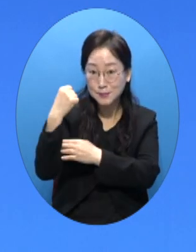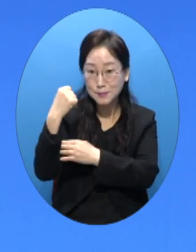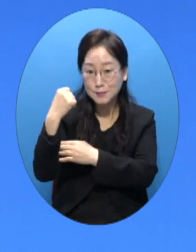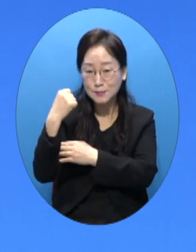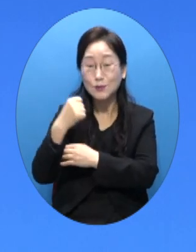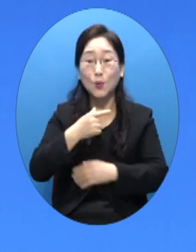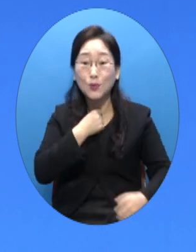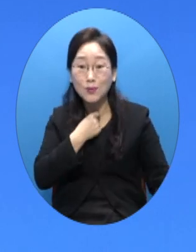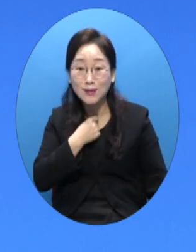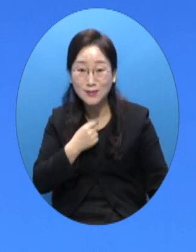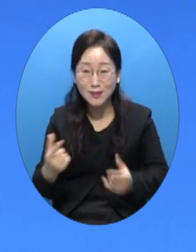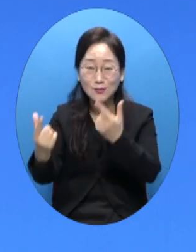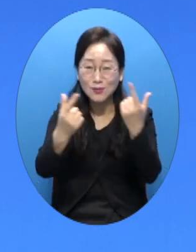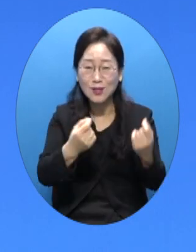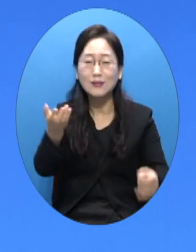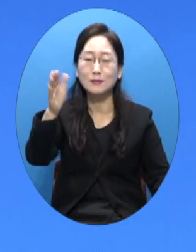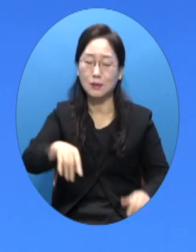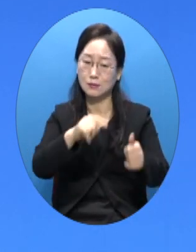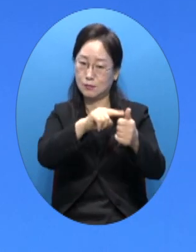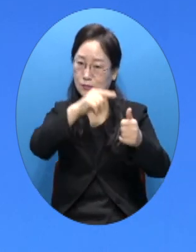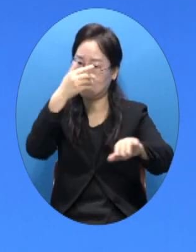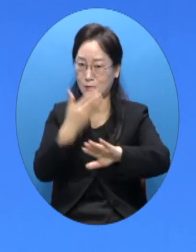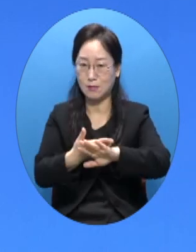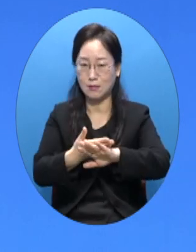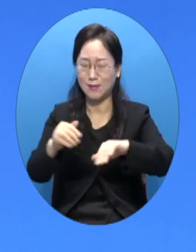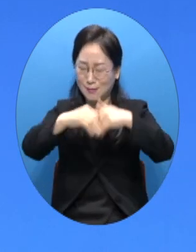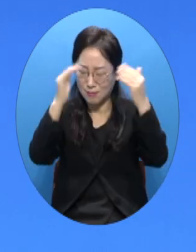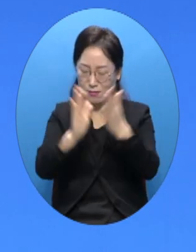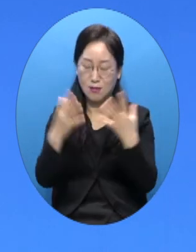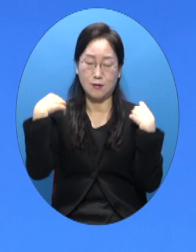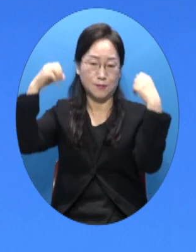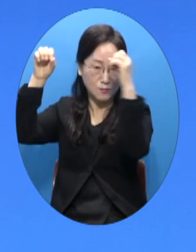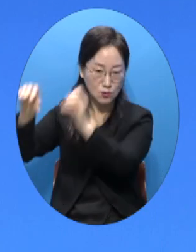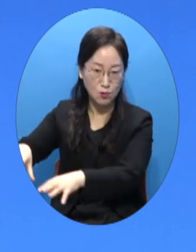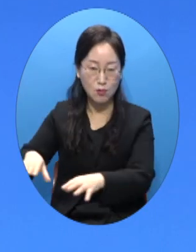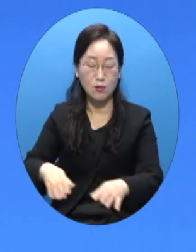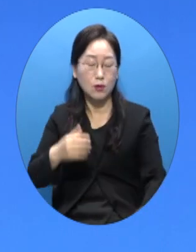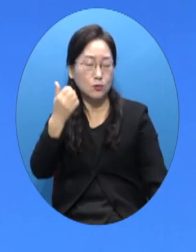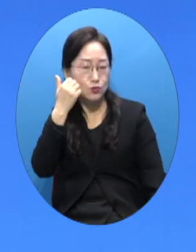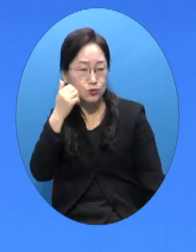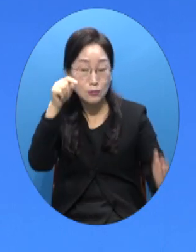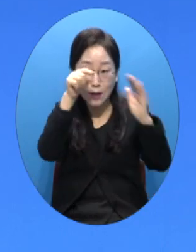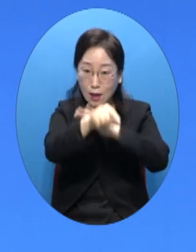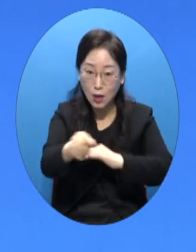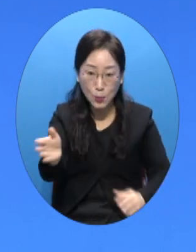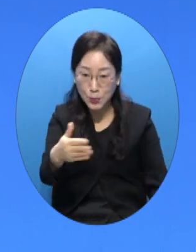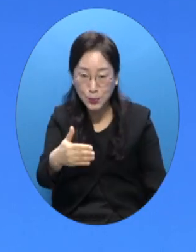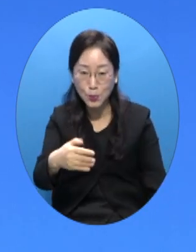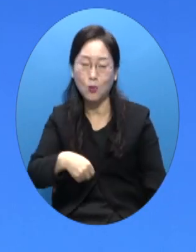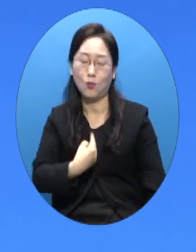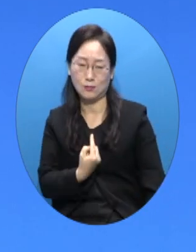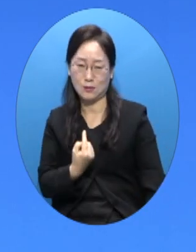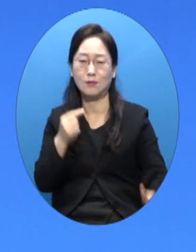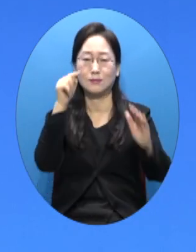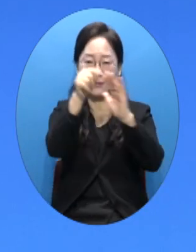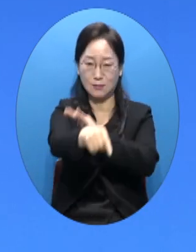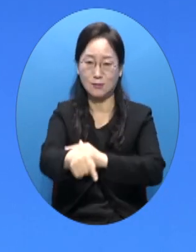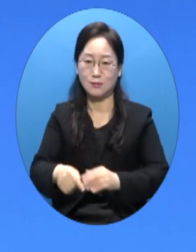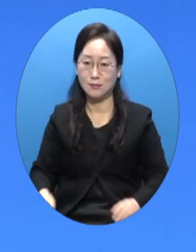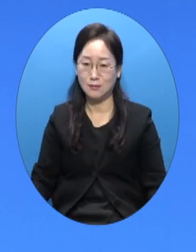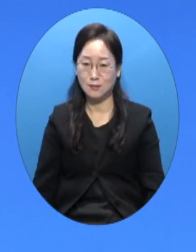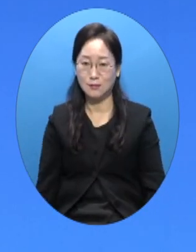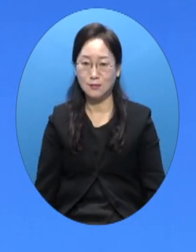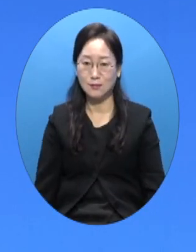원하지만 그런 거꾸로 그걸 다 내려놓고 아무도 가지 않는 광야의 길로 간